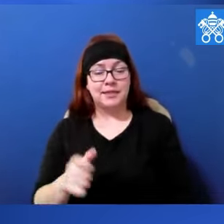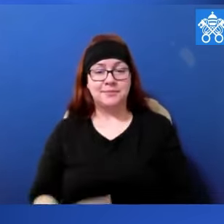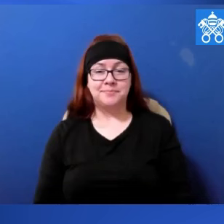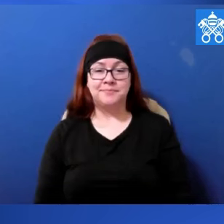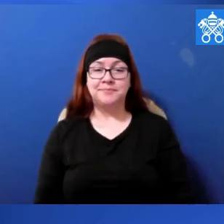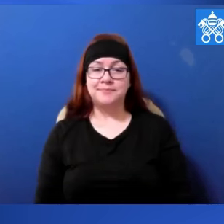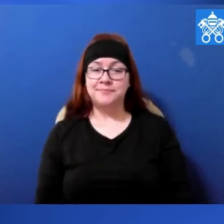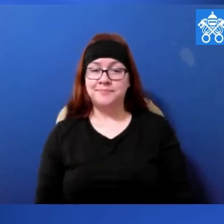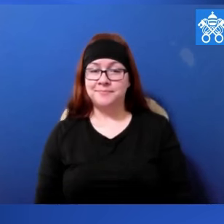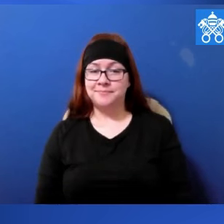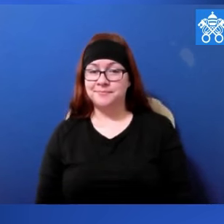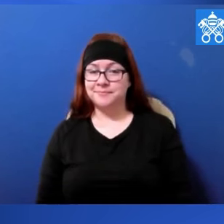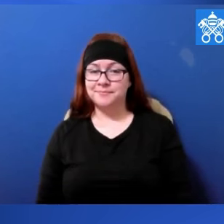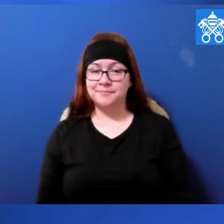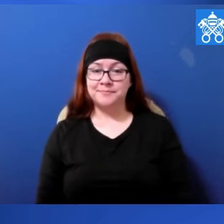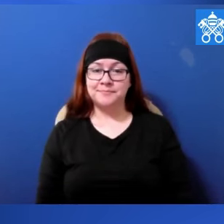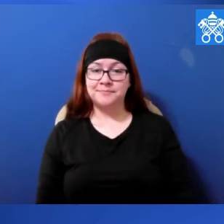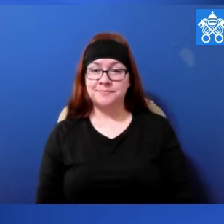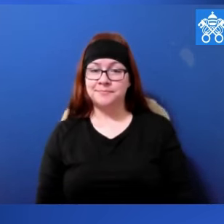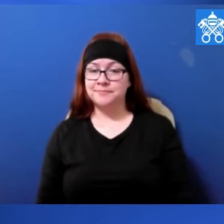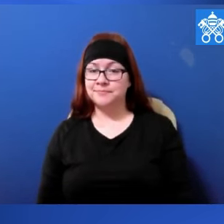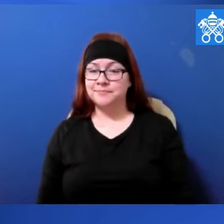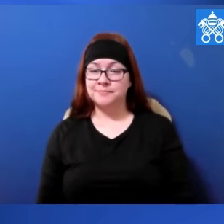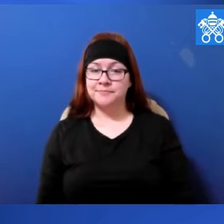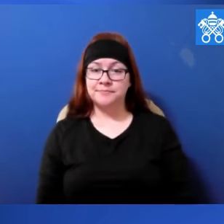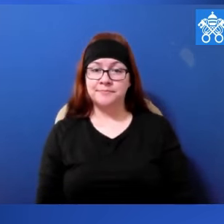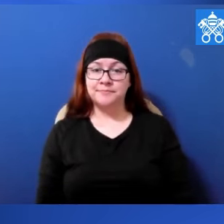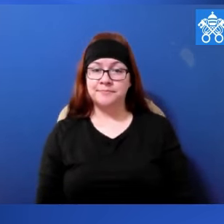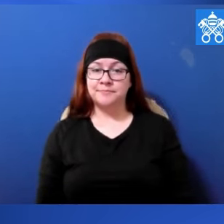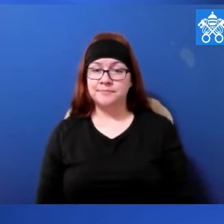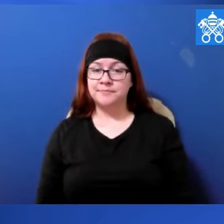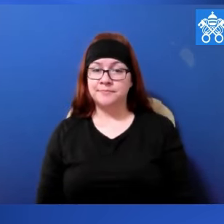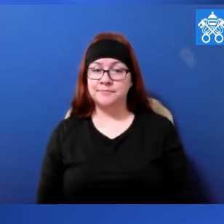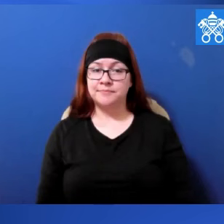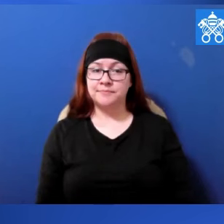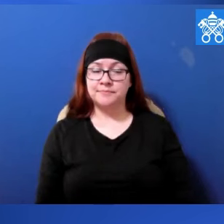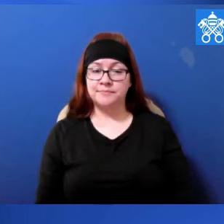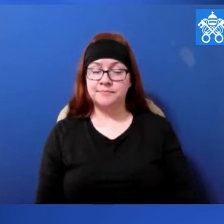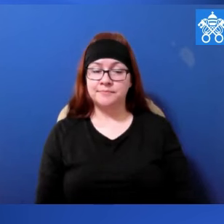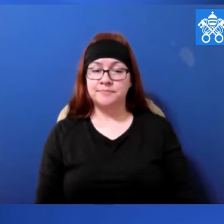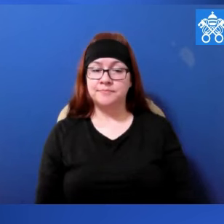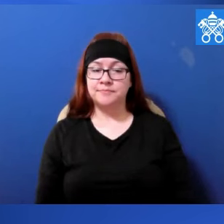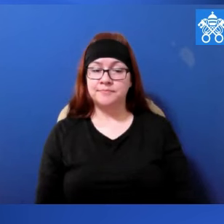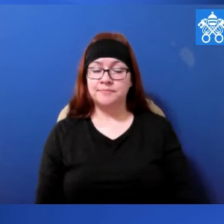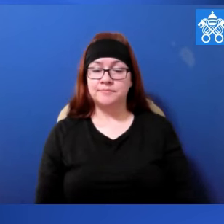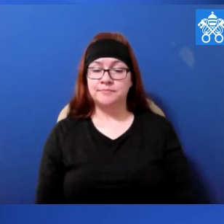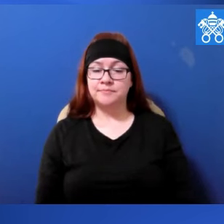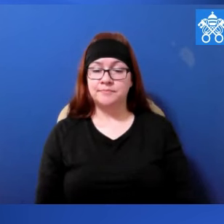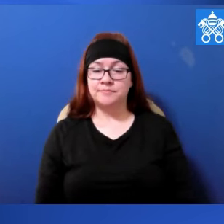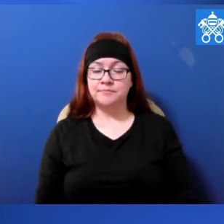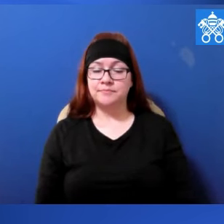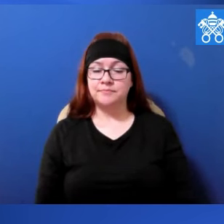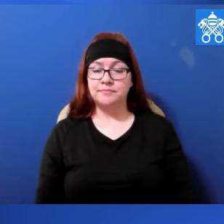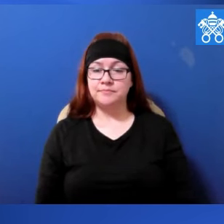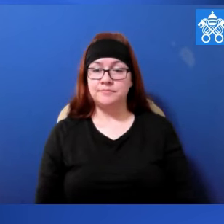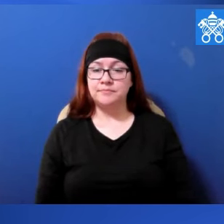araba. Uniamo i cuori e le forze perché i mari e i deserti non siano cimiteri,